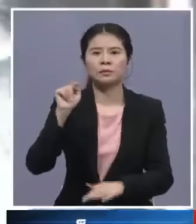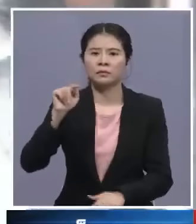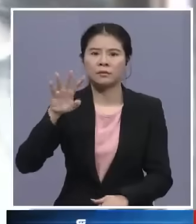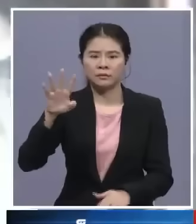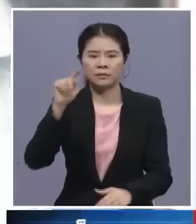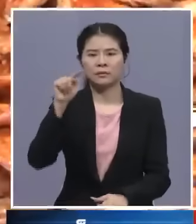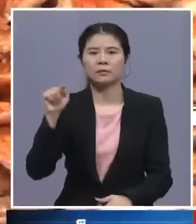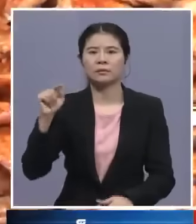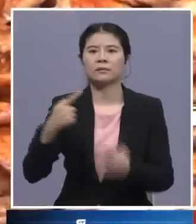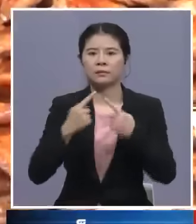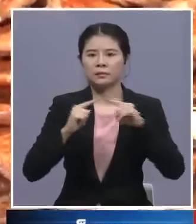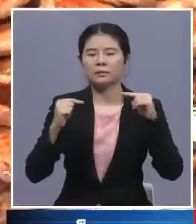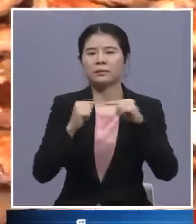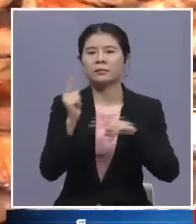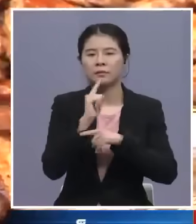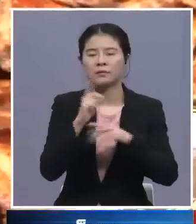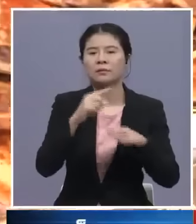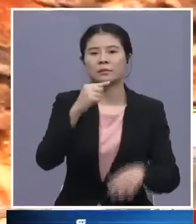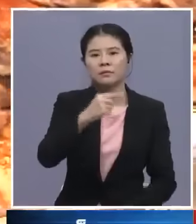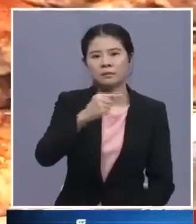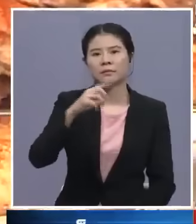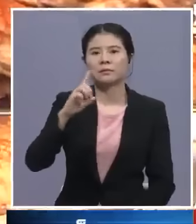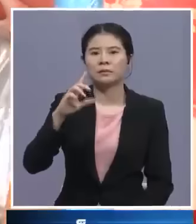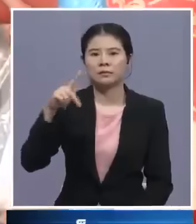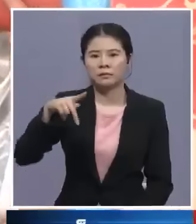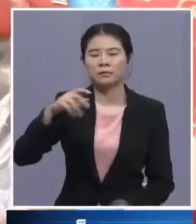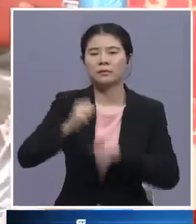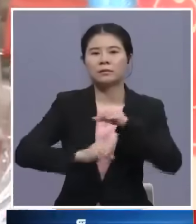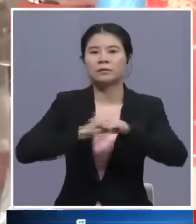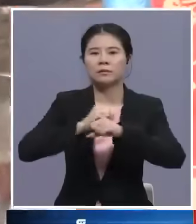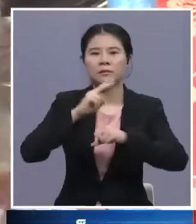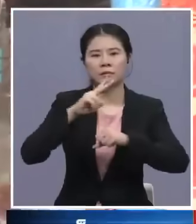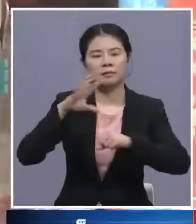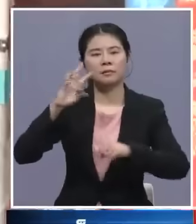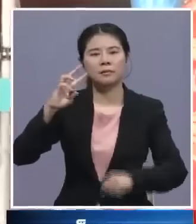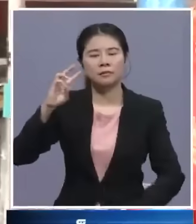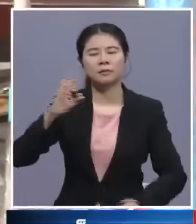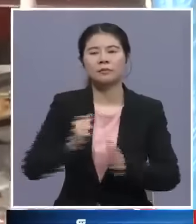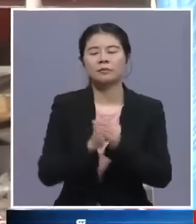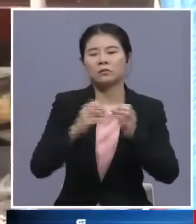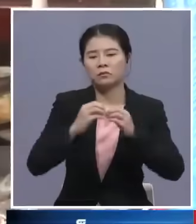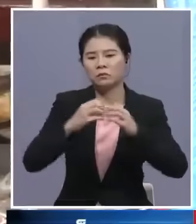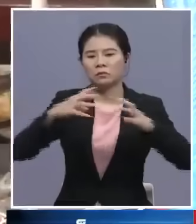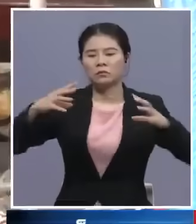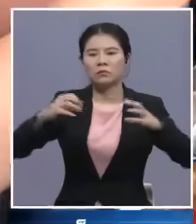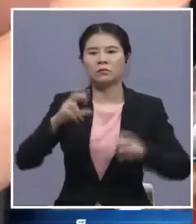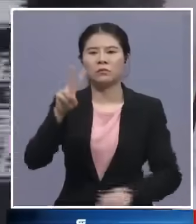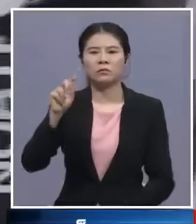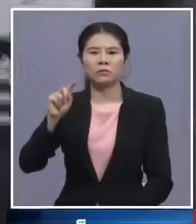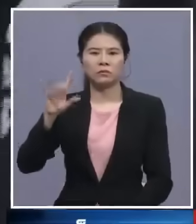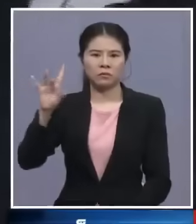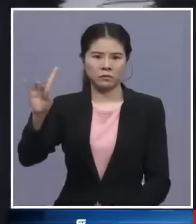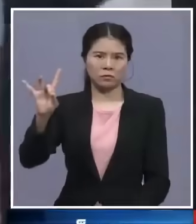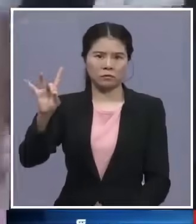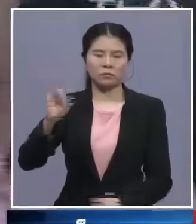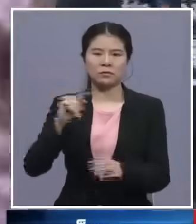เป็นไปไม่ได้เลยอ่ะครับที่มองว่า GDPรวมทั้งปี 66จะโตถึง2.8%ขณะเดียวกันประเด็นเรื่อง